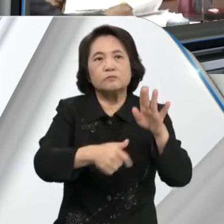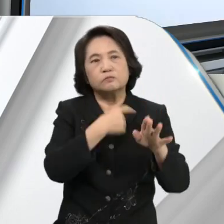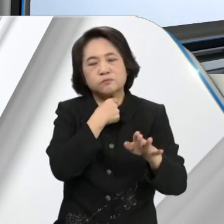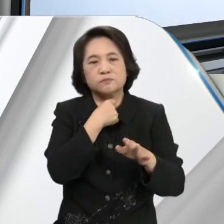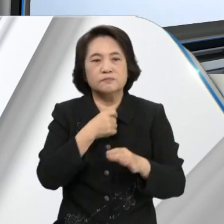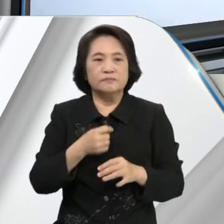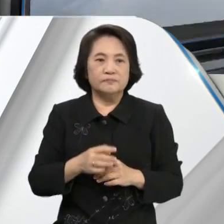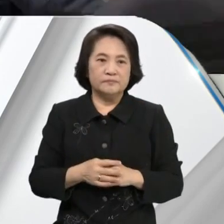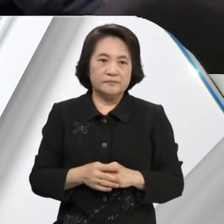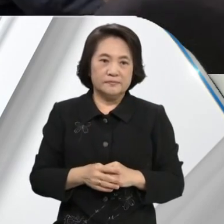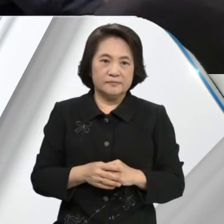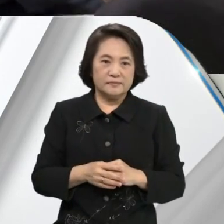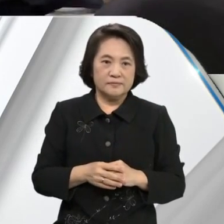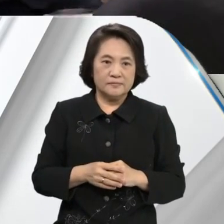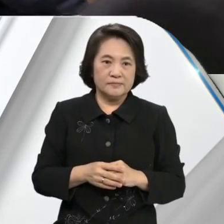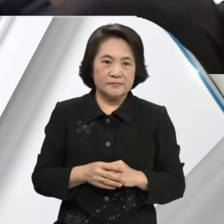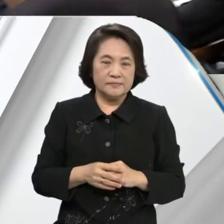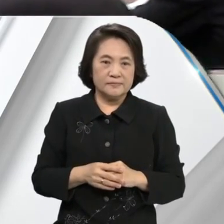下台。